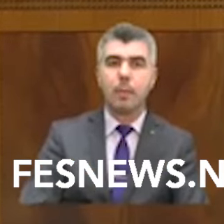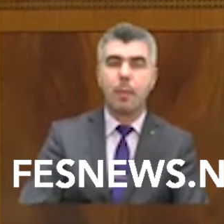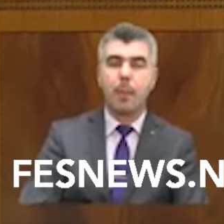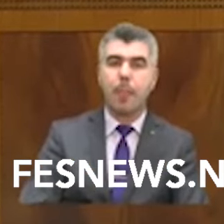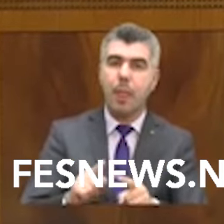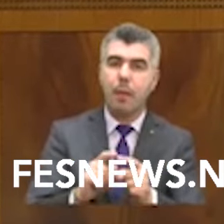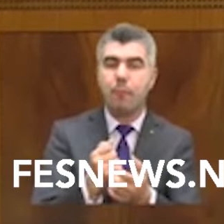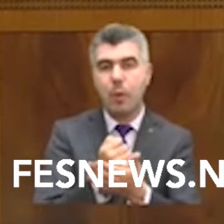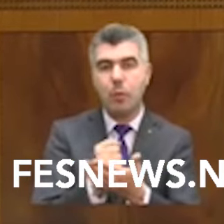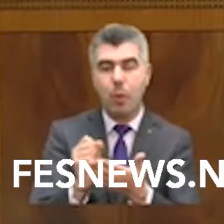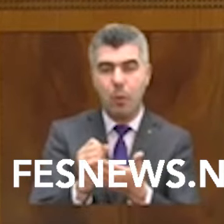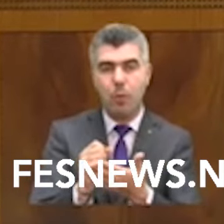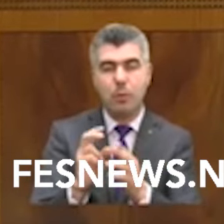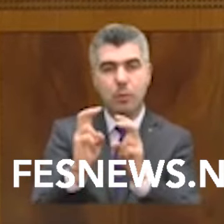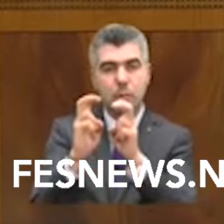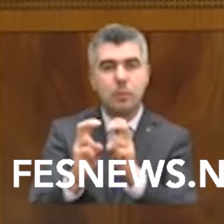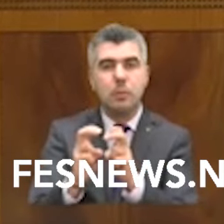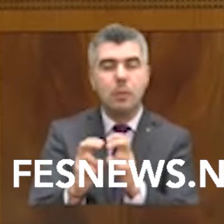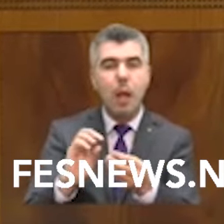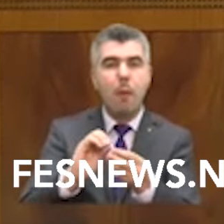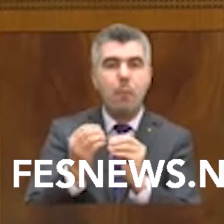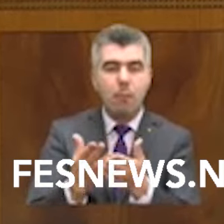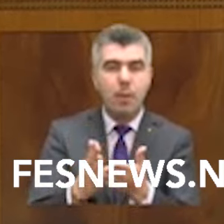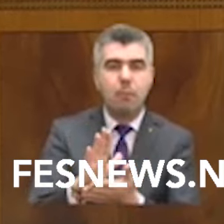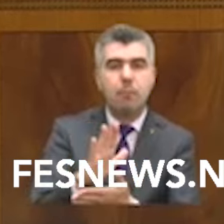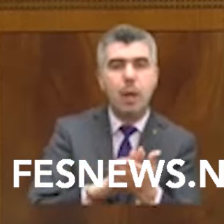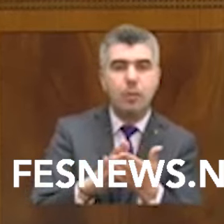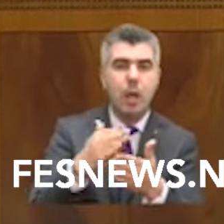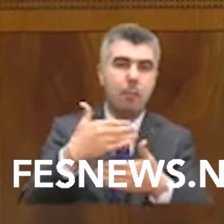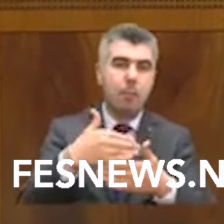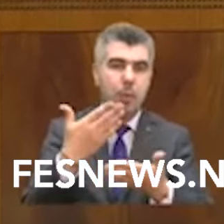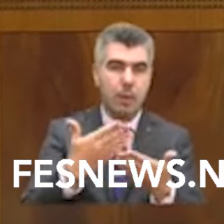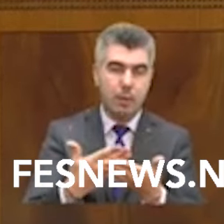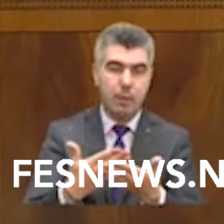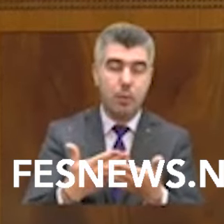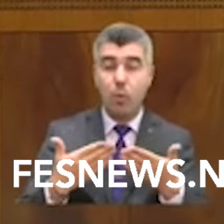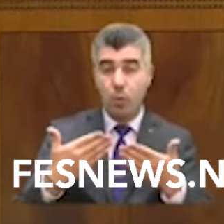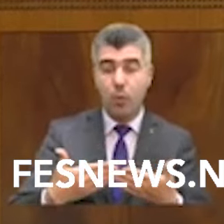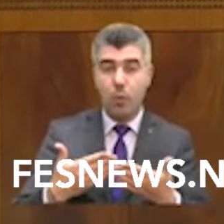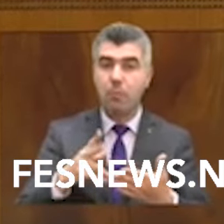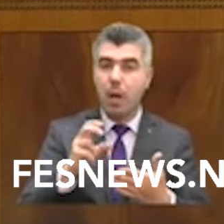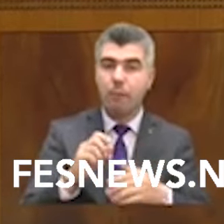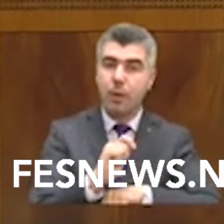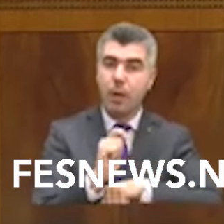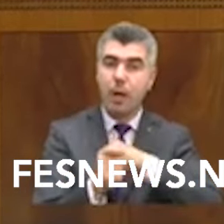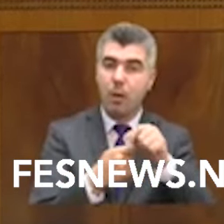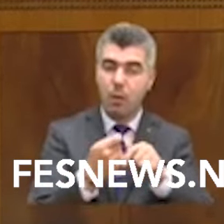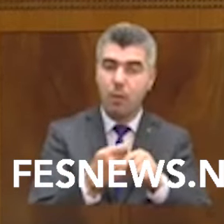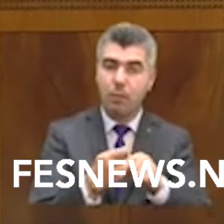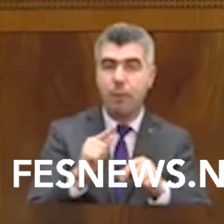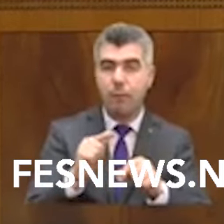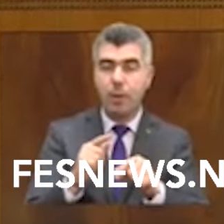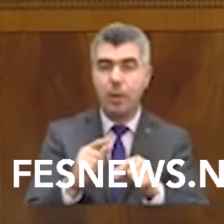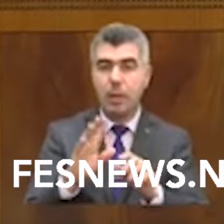ونقضيو ونقصوا شويه الاشكاليه المتعلقه بالبناء، لان اليوم خصنا نعرفوا ان العالم القروي كيعيشوا فيه